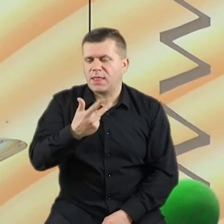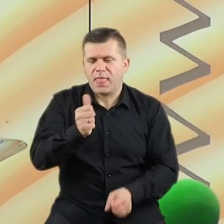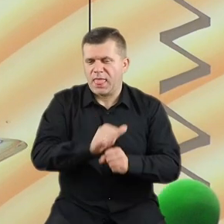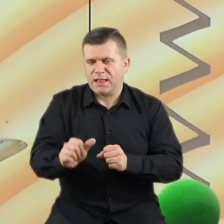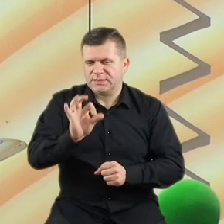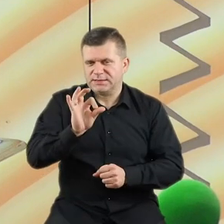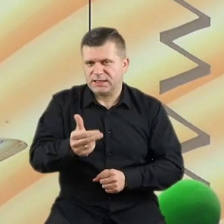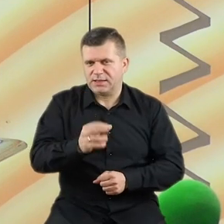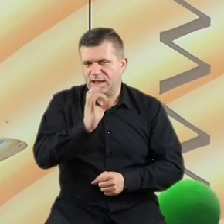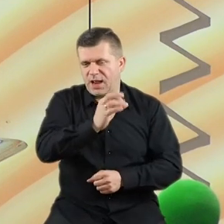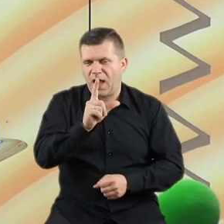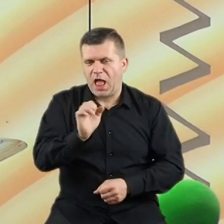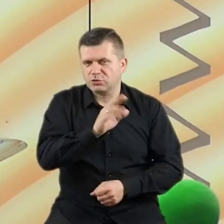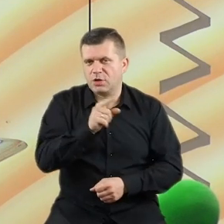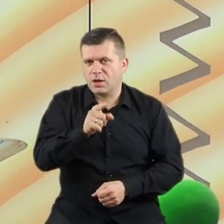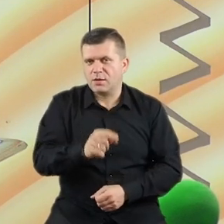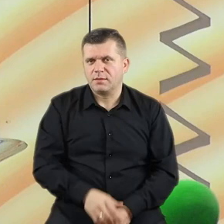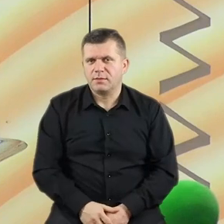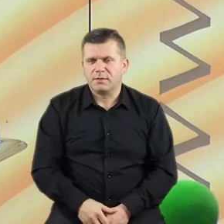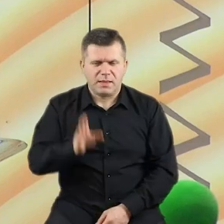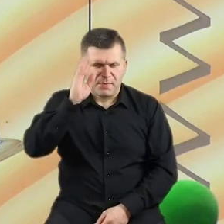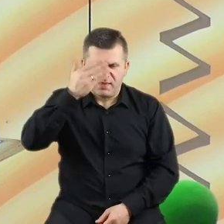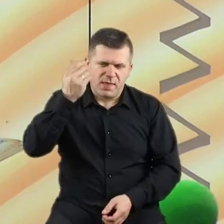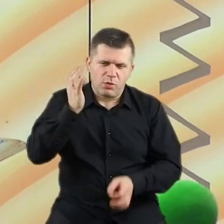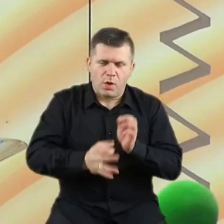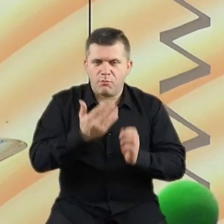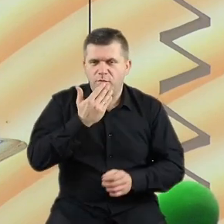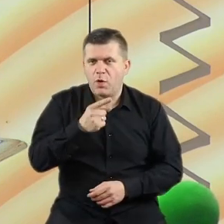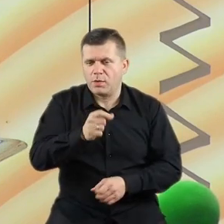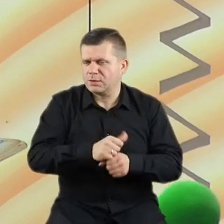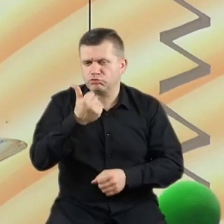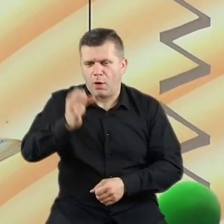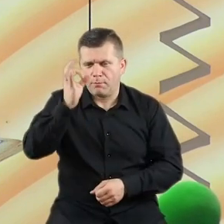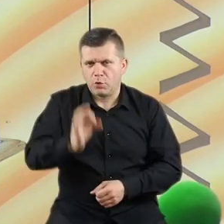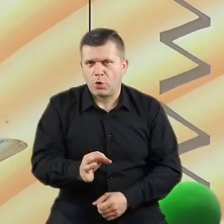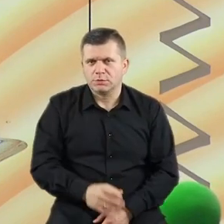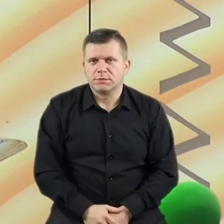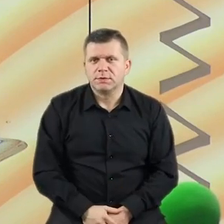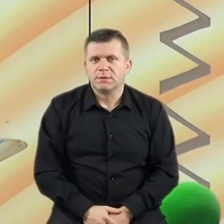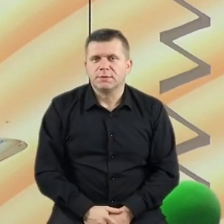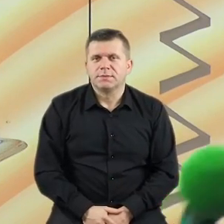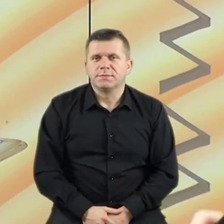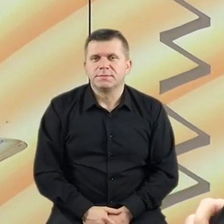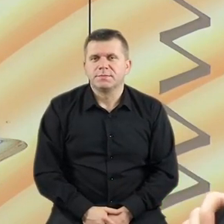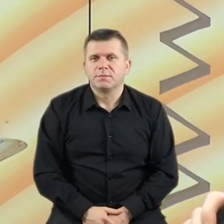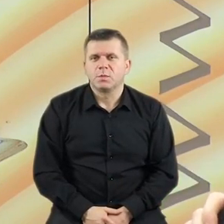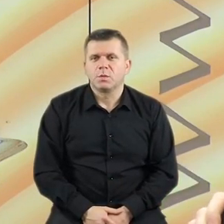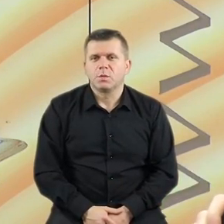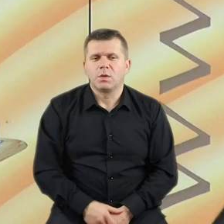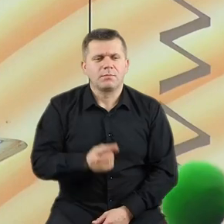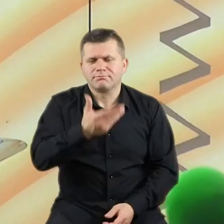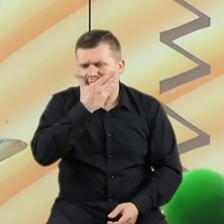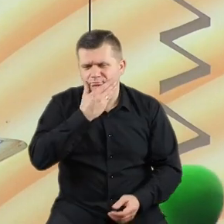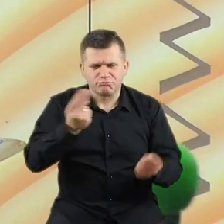synem tego Lasza. On na, czy Laksa, nie wiem, jak się wymawia. On jest na 100%, znaczy na 100%. No. On jest po prostu jak